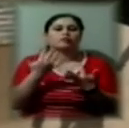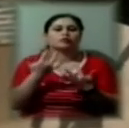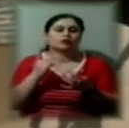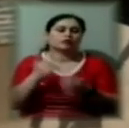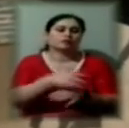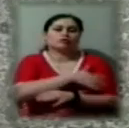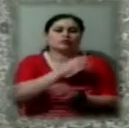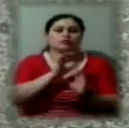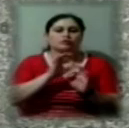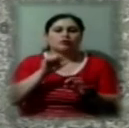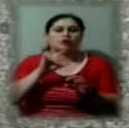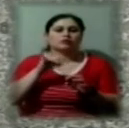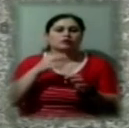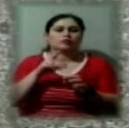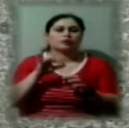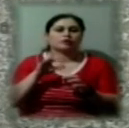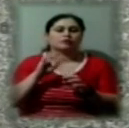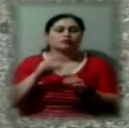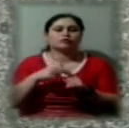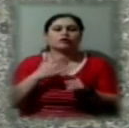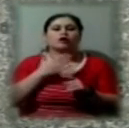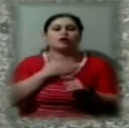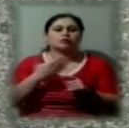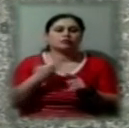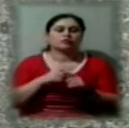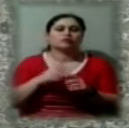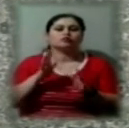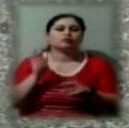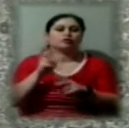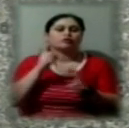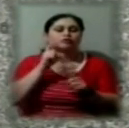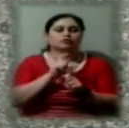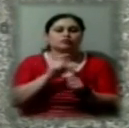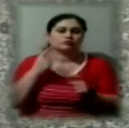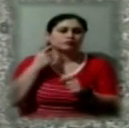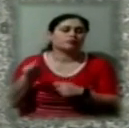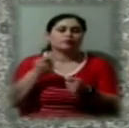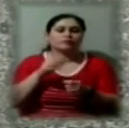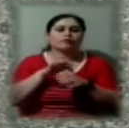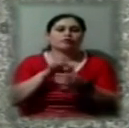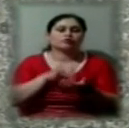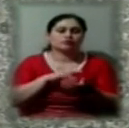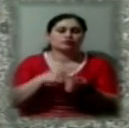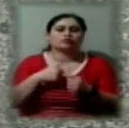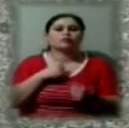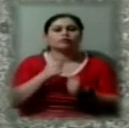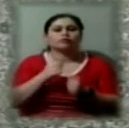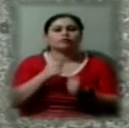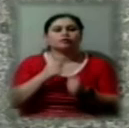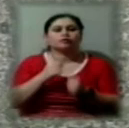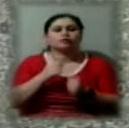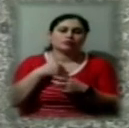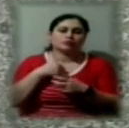Андрій Мікитюк. Найактивніше, звичайно, це звертаються школи, відповідно, вони приходять до нас, ми виїжджаємо до них, тобто такі форми